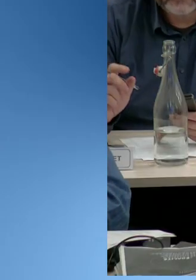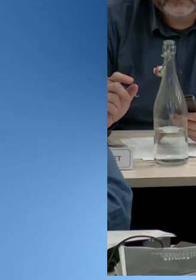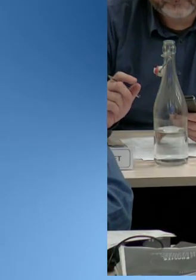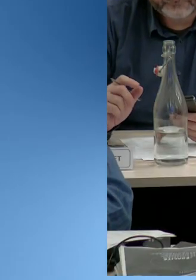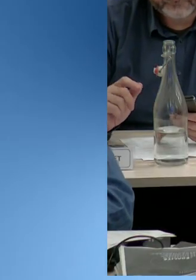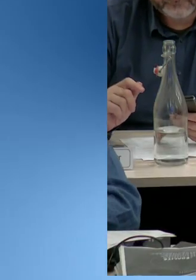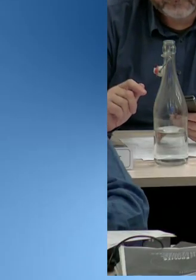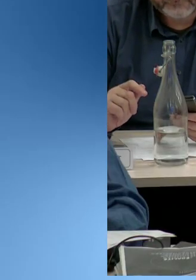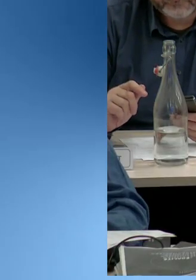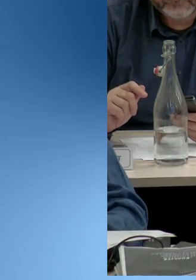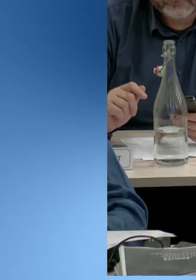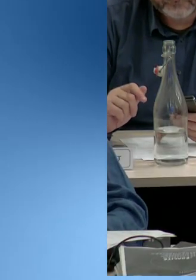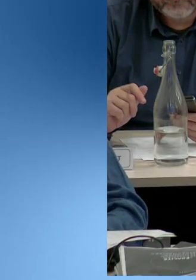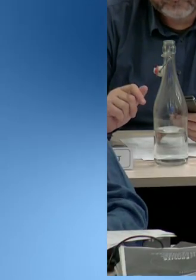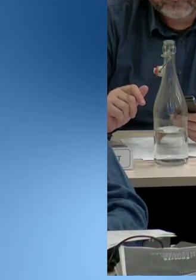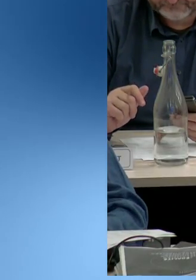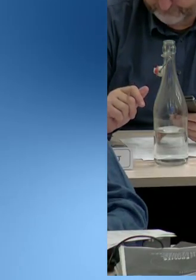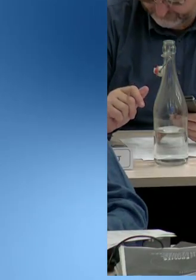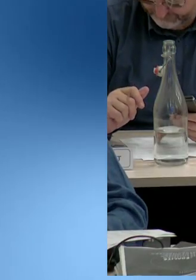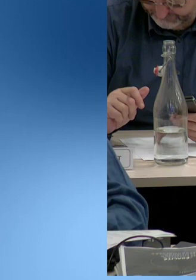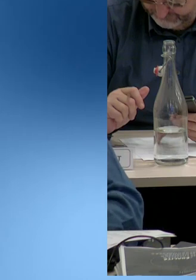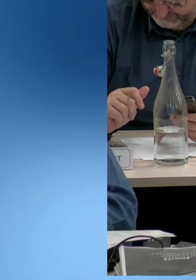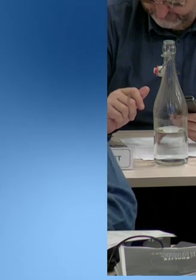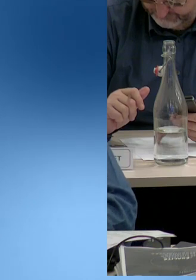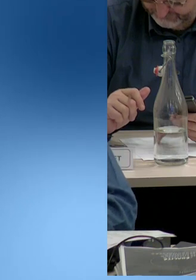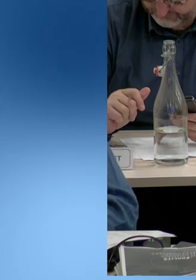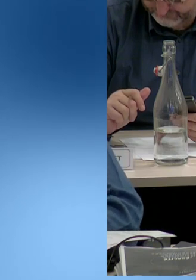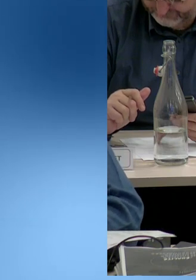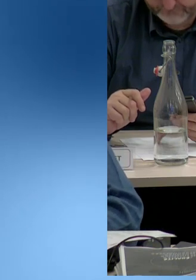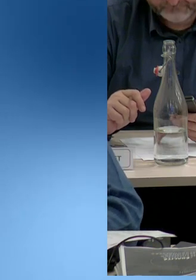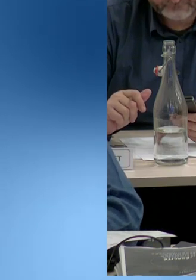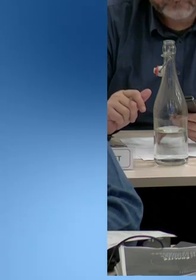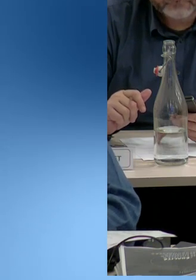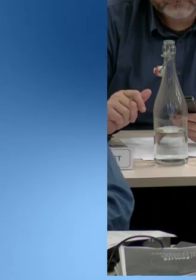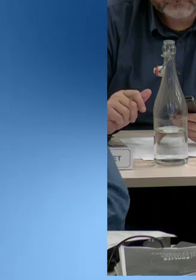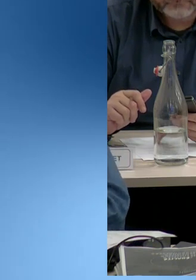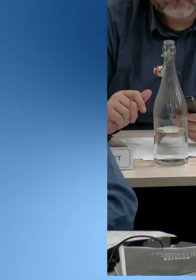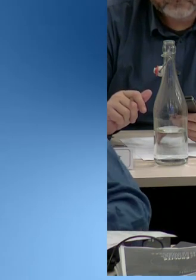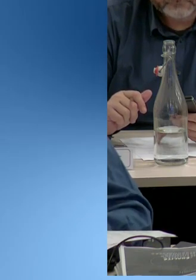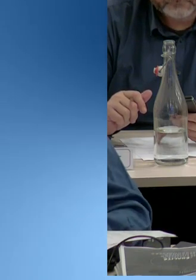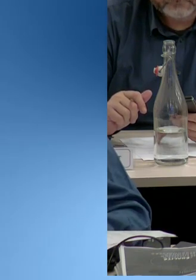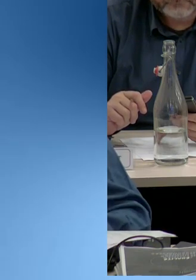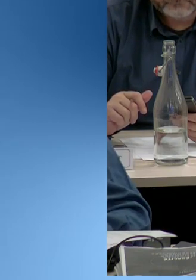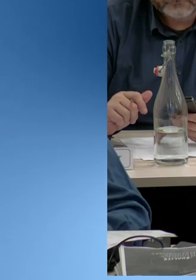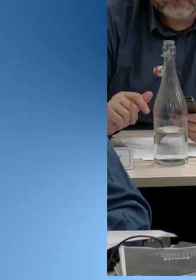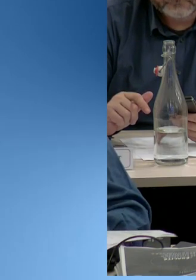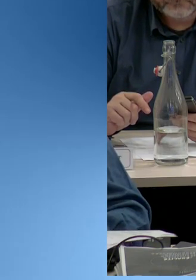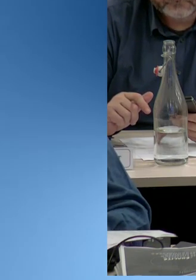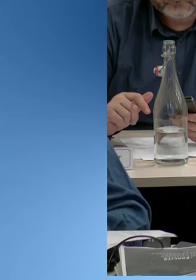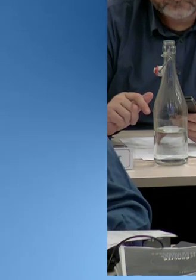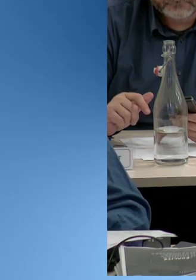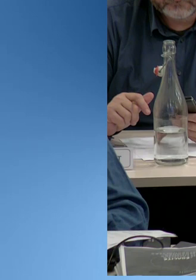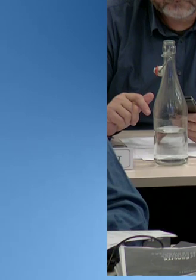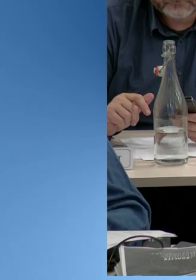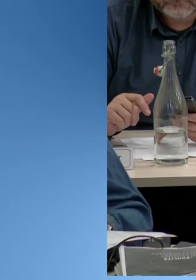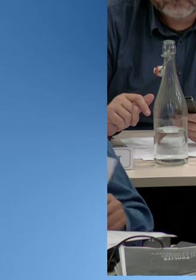pour faire remarquer que dans toutes les subventions versées là il n'y a aucune subvention pour le quartier Mistral aucune subvention pour